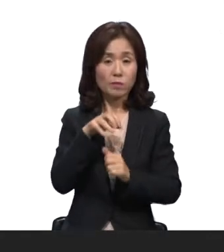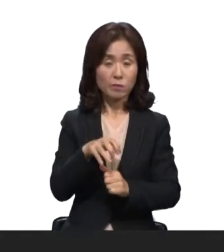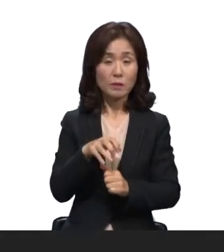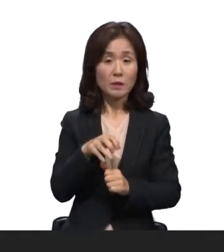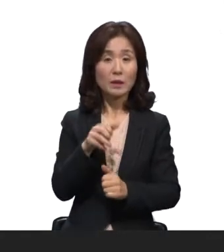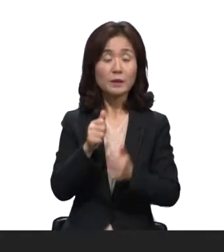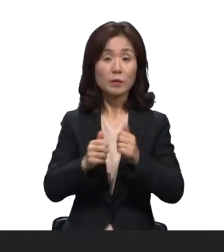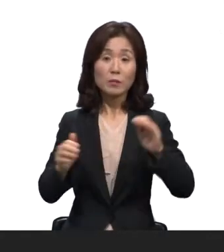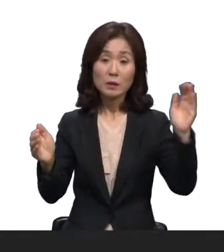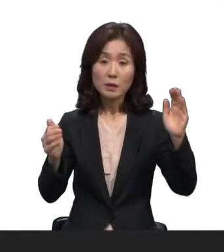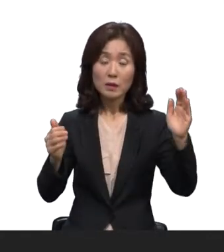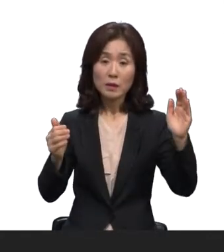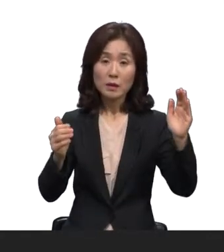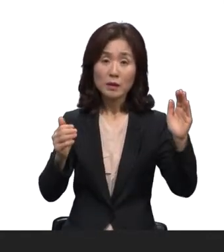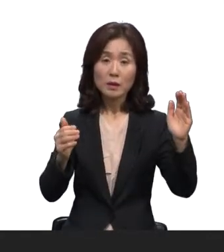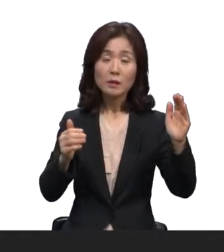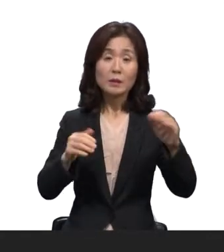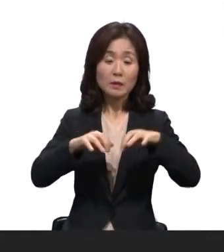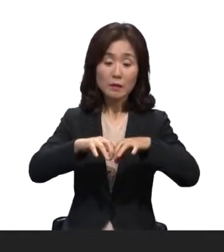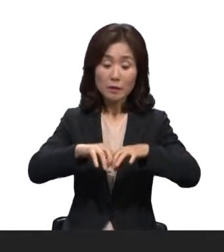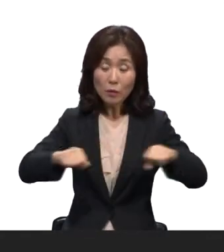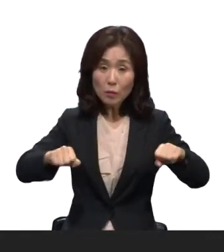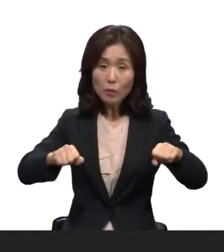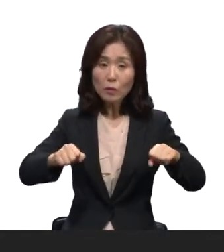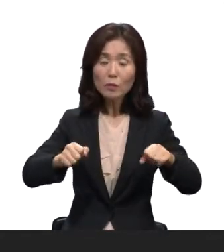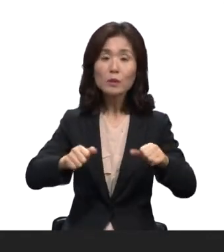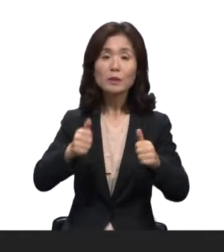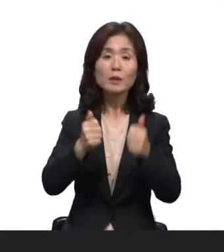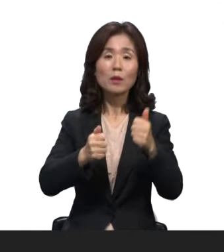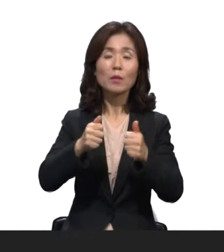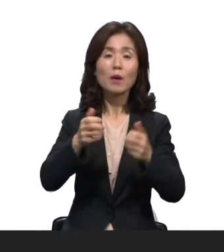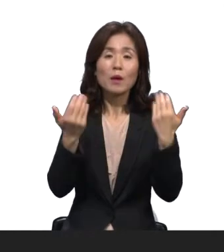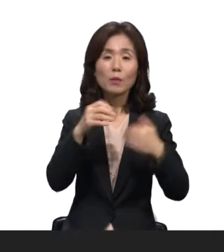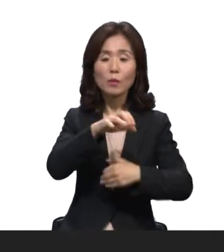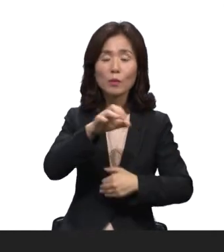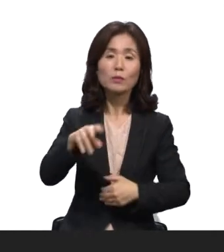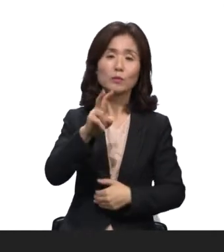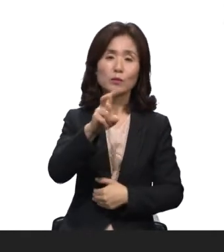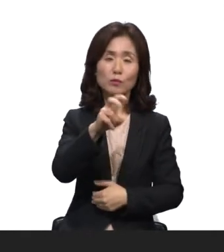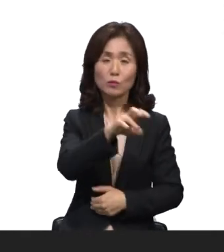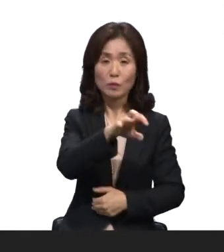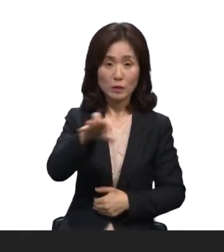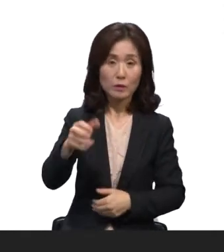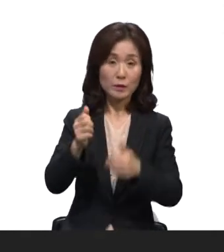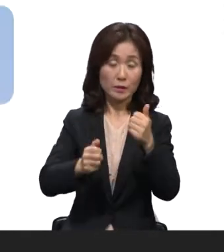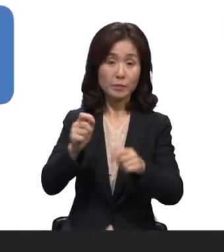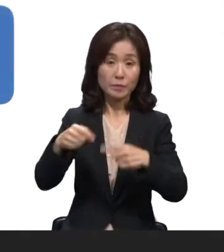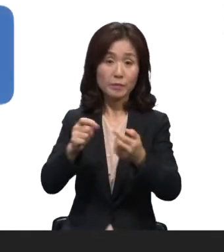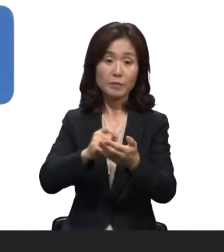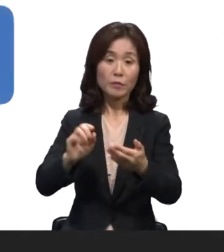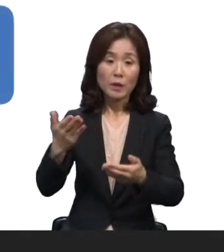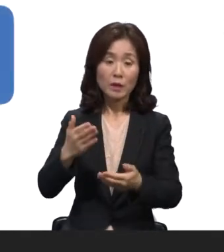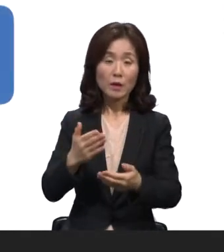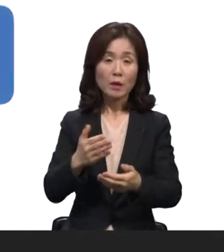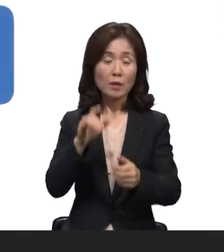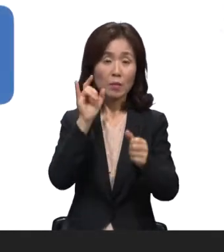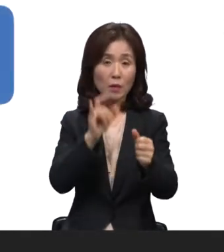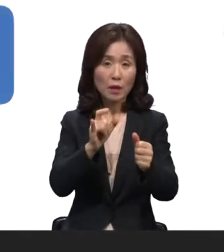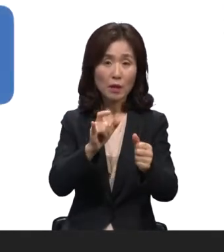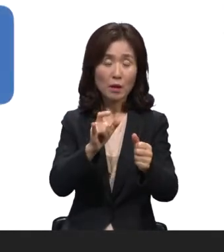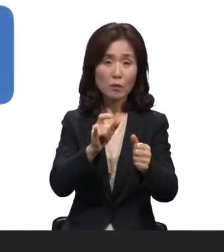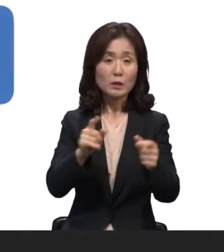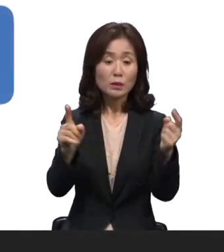경리 수험생들 만 시험을 치르는 별도 시험장 학교 22 곳에서 시험을 치릅니다 확진 판정을 받고 치료 중인